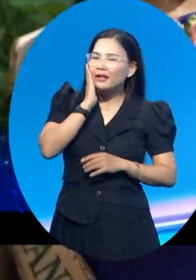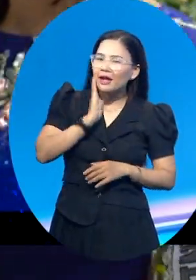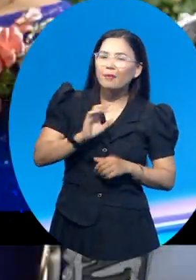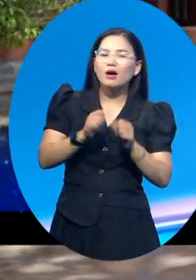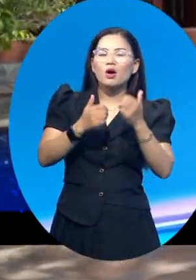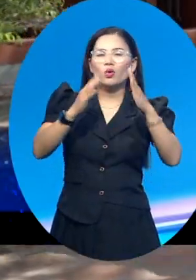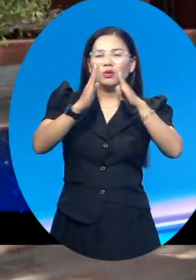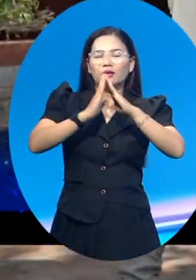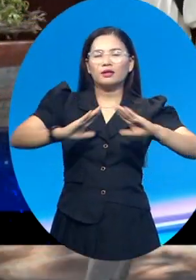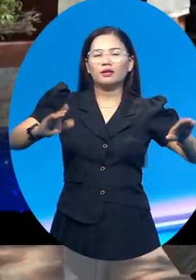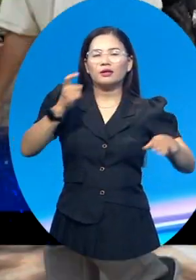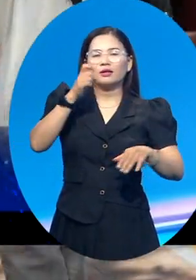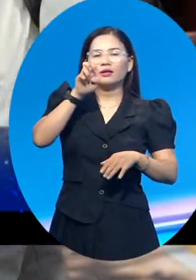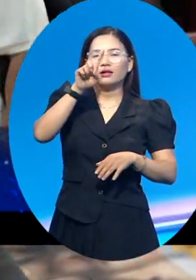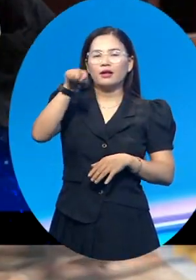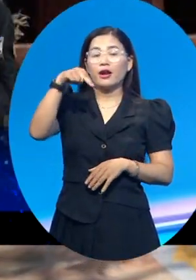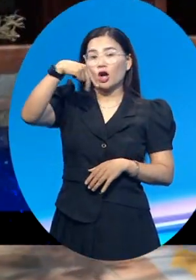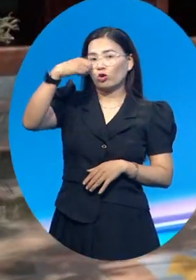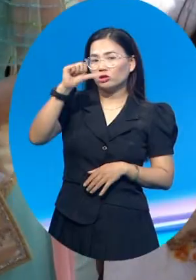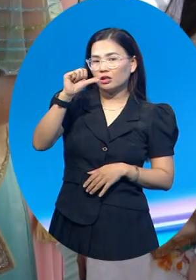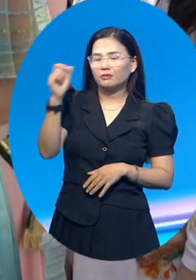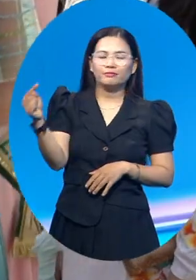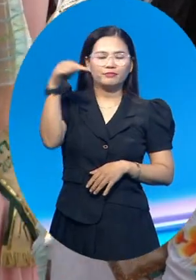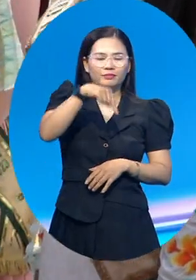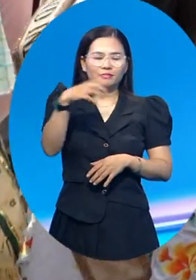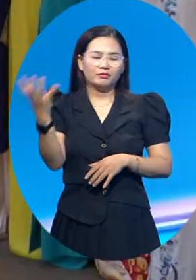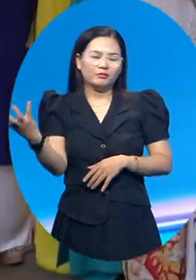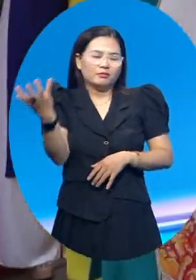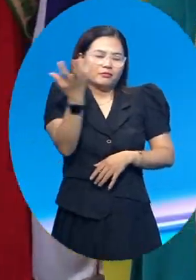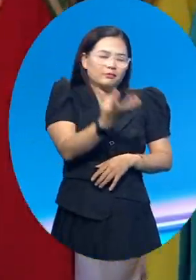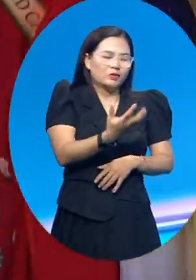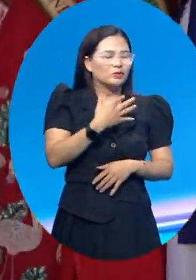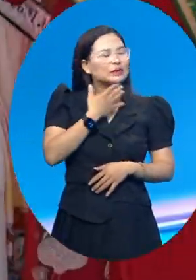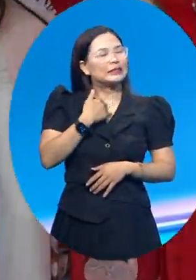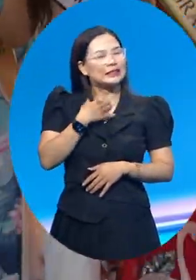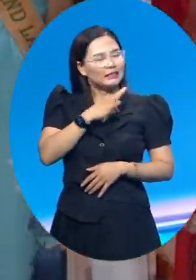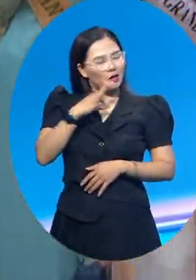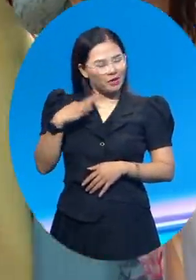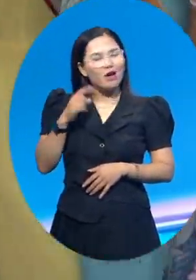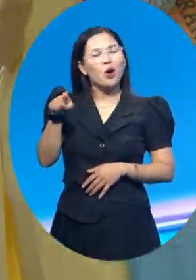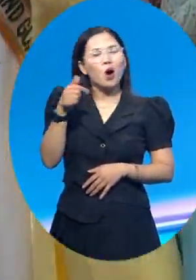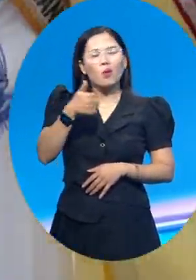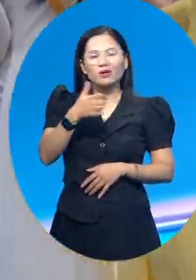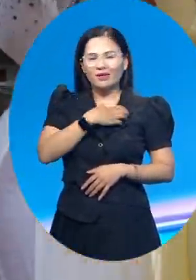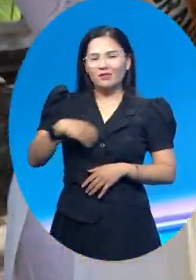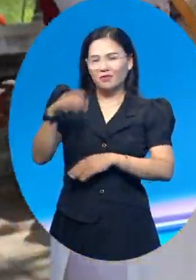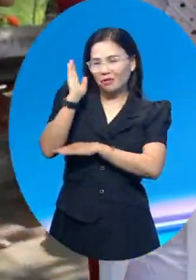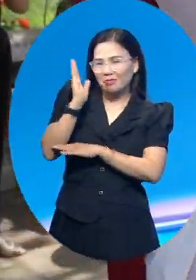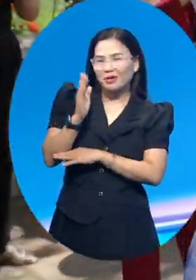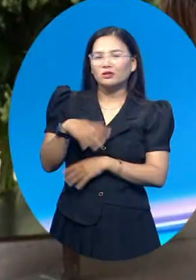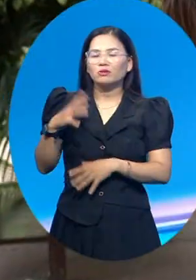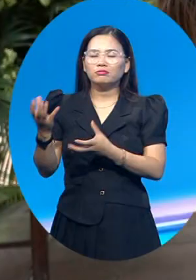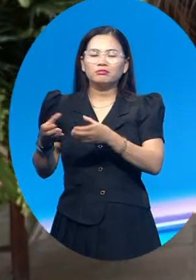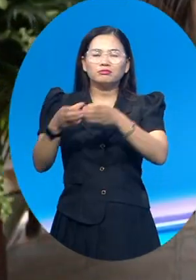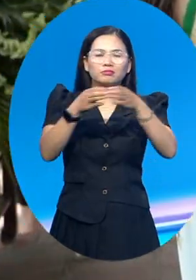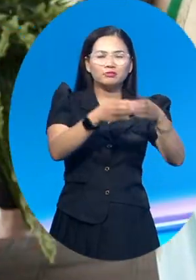được biết đến là biểu tượng của Hà Nội. Về phía các thí sinh, các cô gái bày tỏ niềm yêu thích với áo dài truyền thống của Việt Nam. Cùng ngày, các người đẹp di chuyển